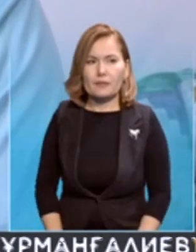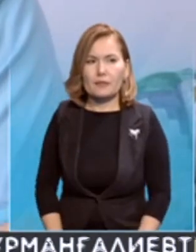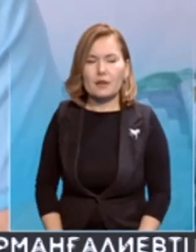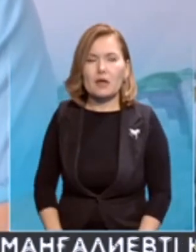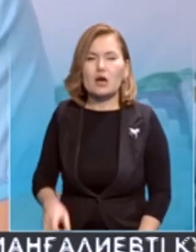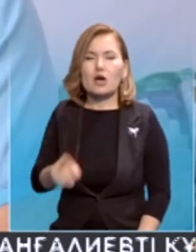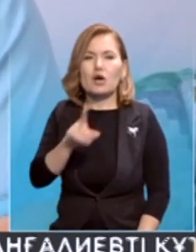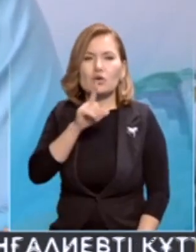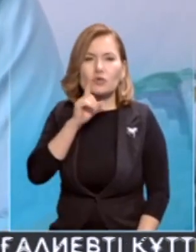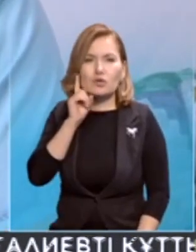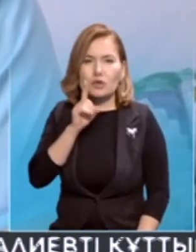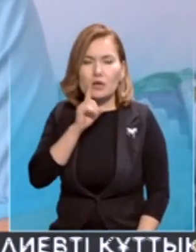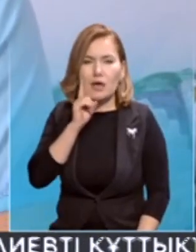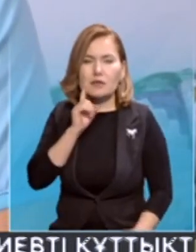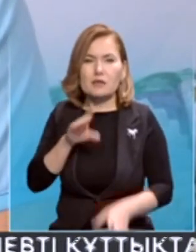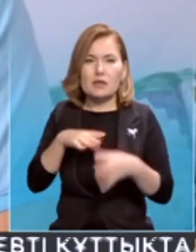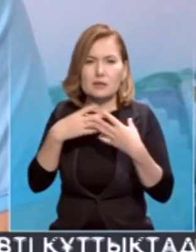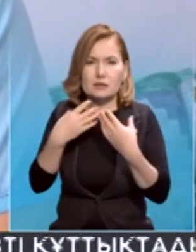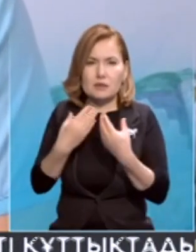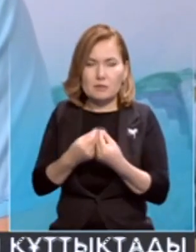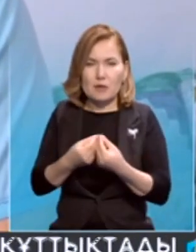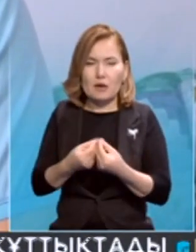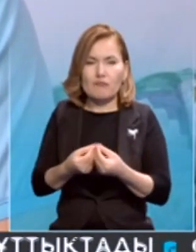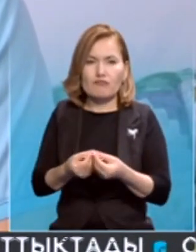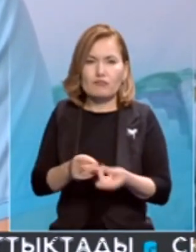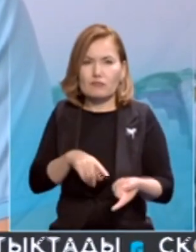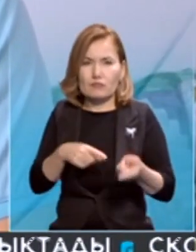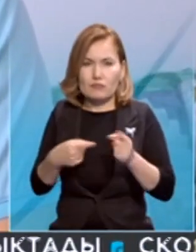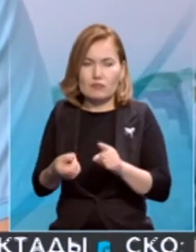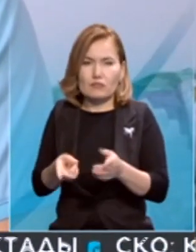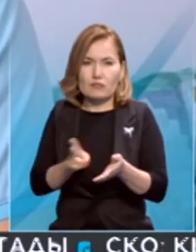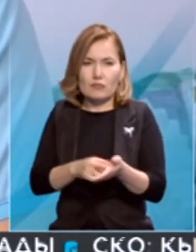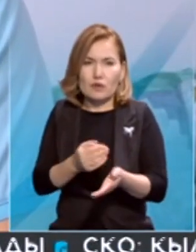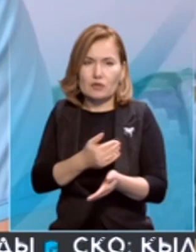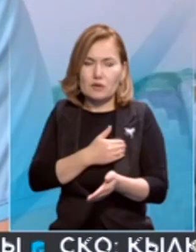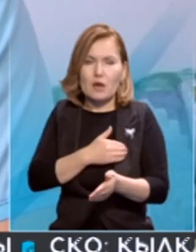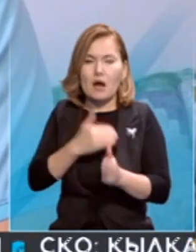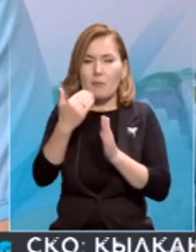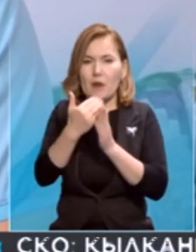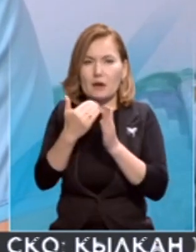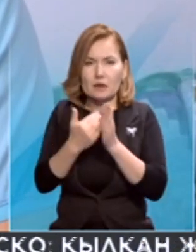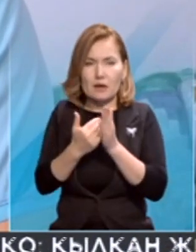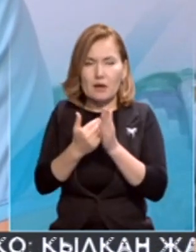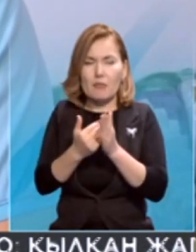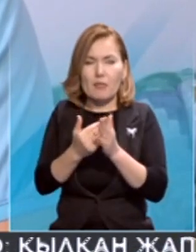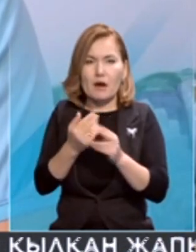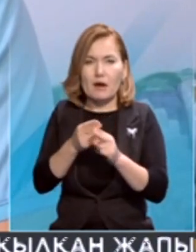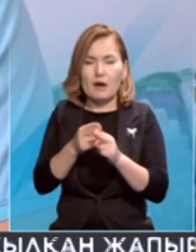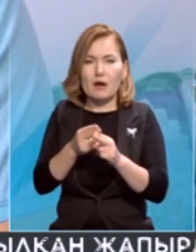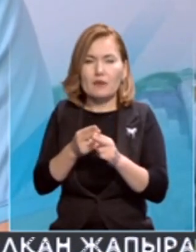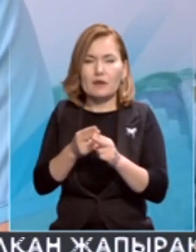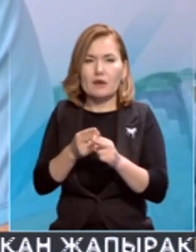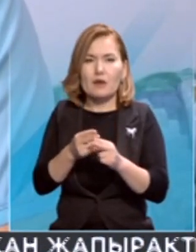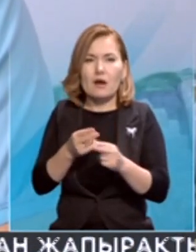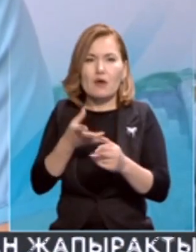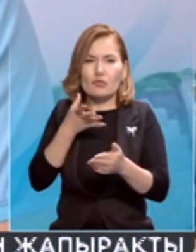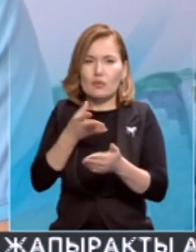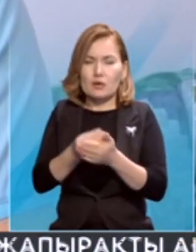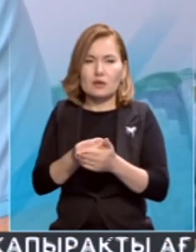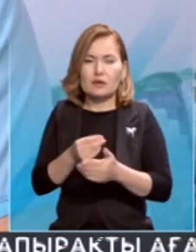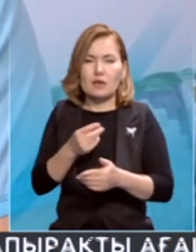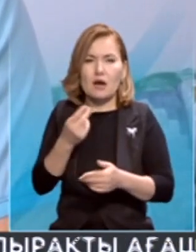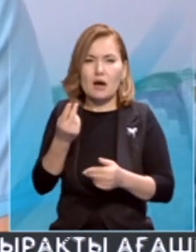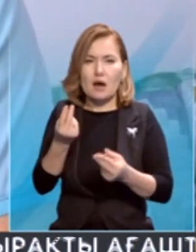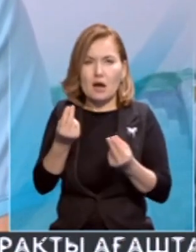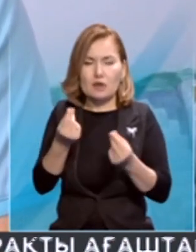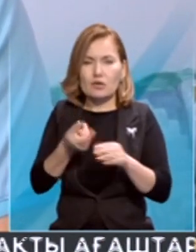келетін болса, олар бағдарлама өте не ақшасы аздау. Біз үш бала